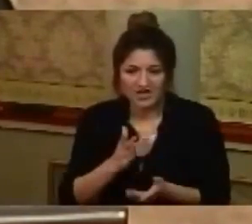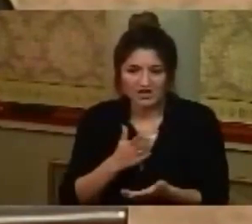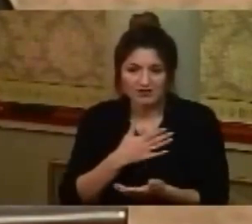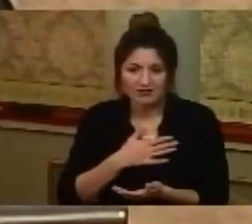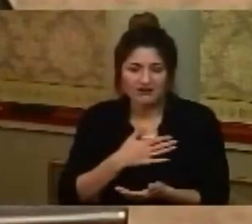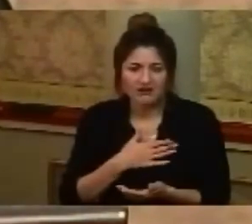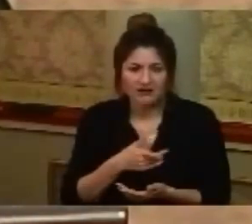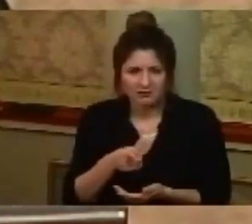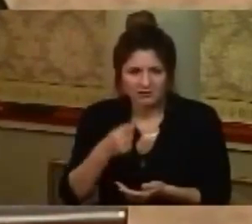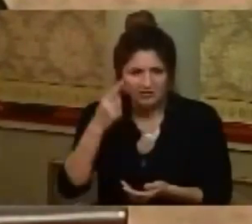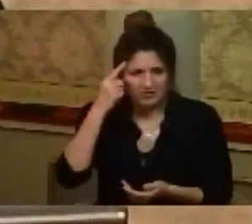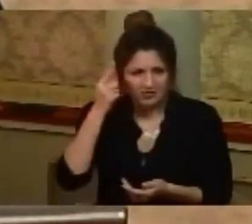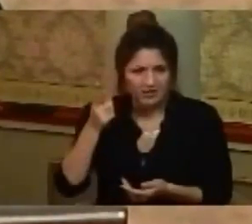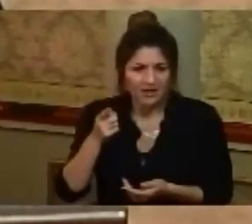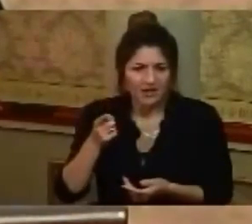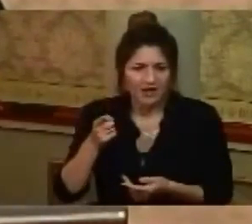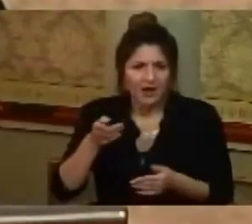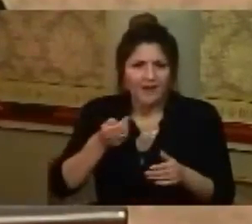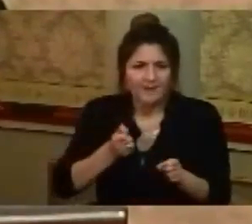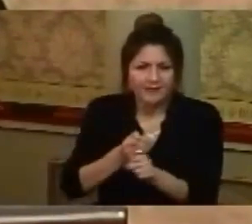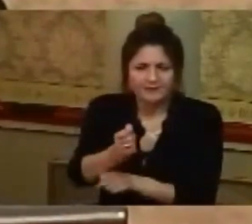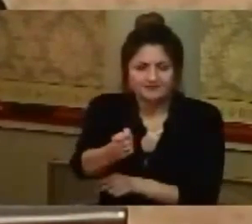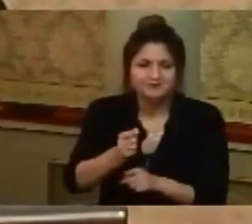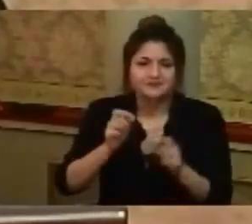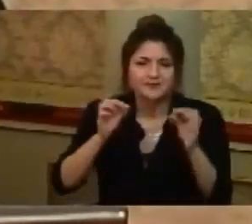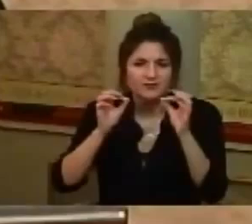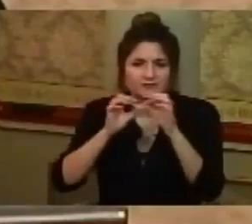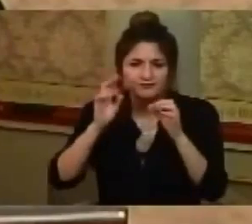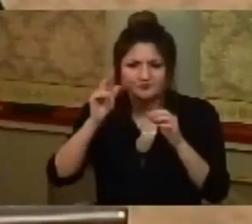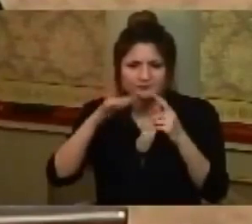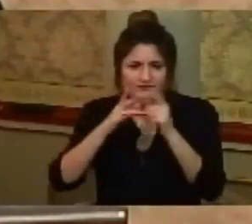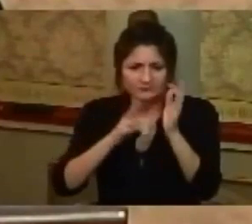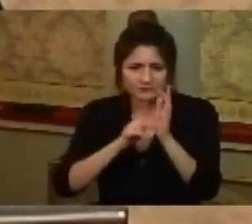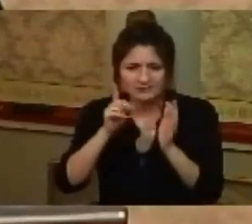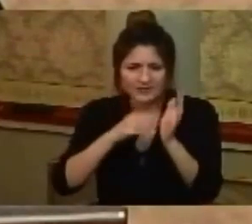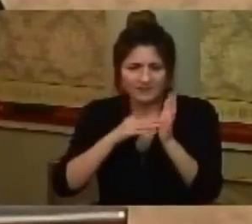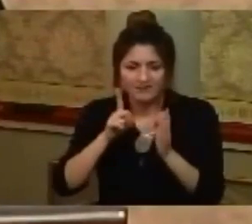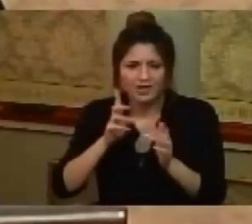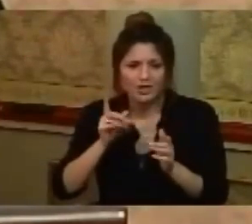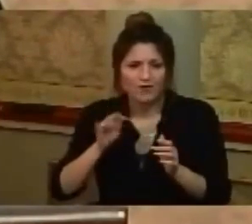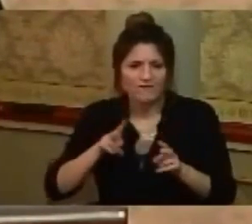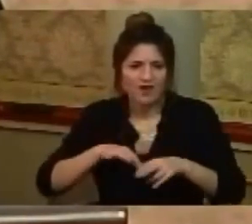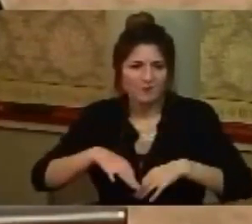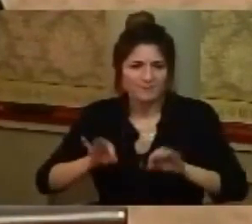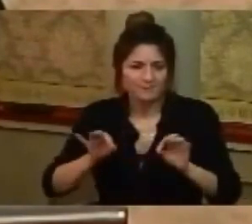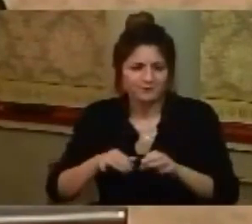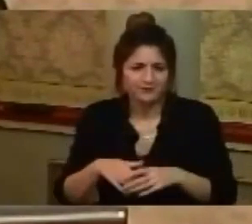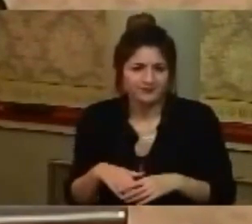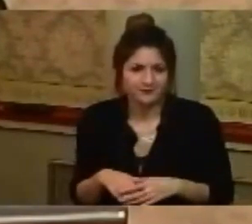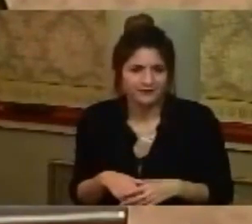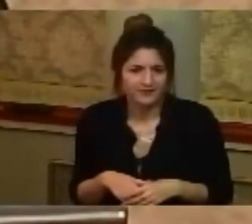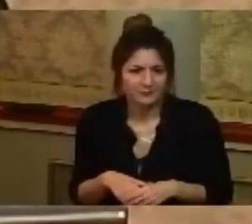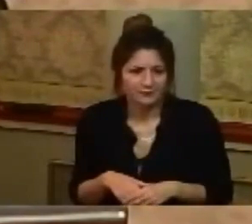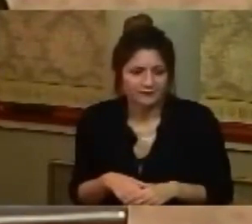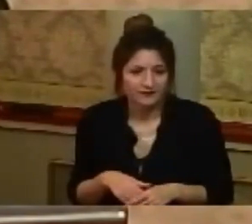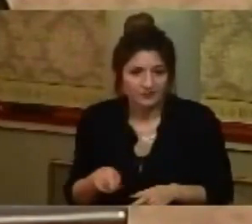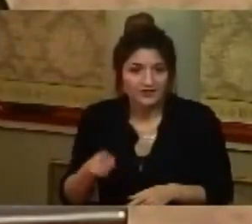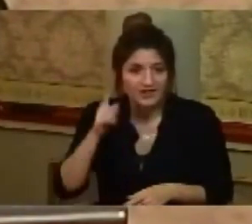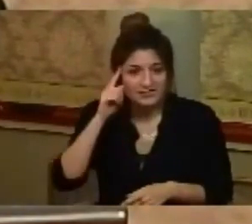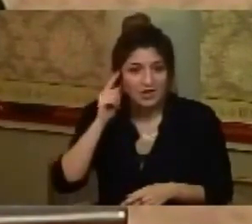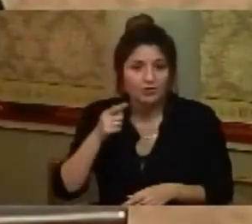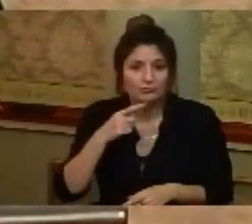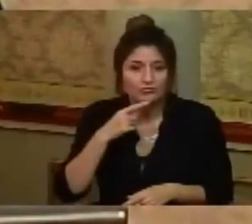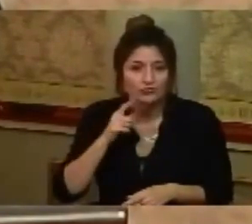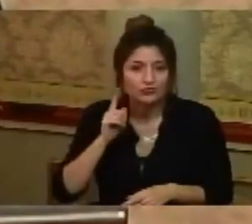povijest. Vi sjećate našeg proboja Branimirove. Kad smo radili onaj lijevak, proboja Branimirove. I znate koje presicu tamo